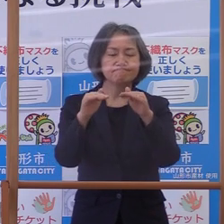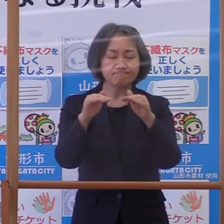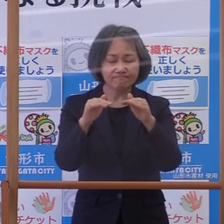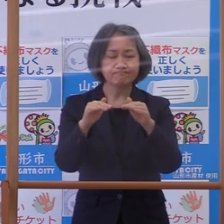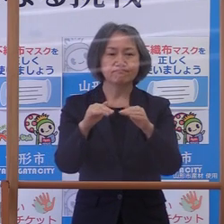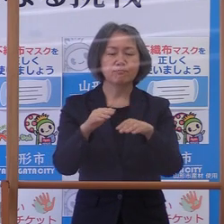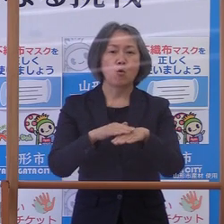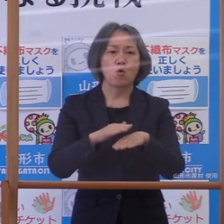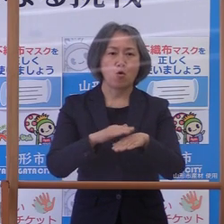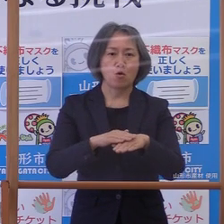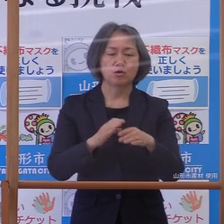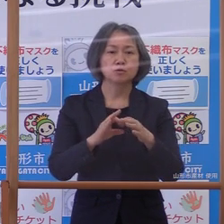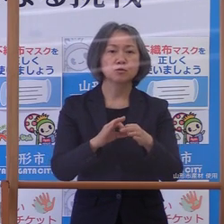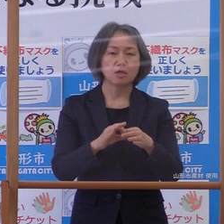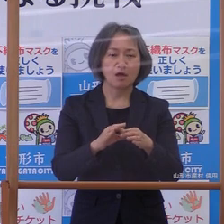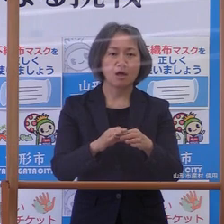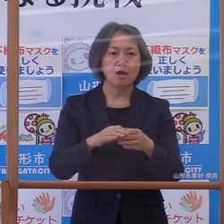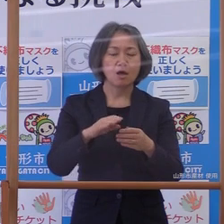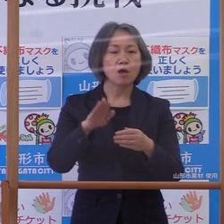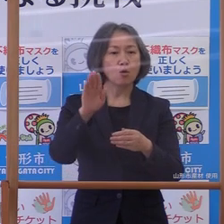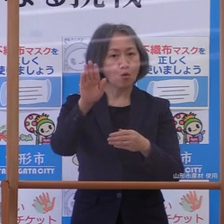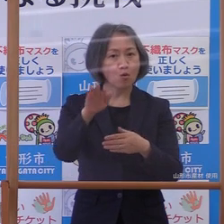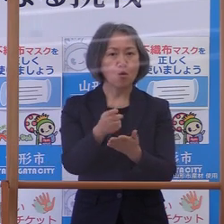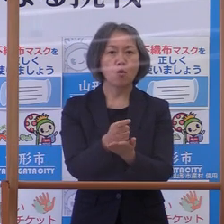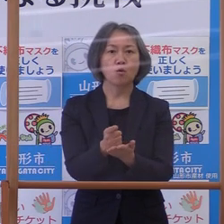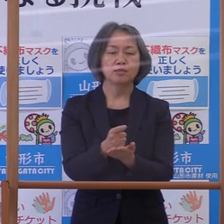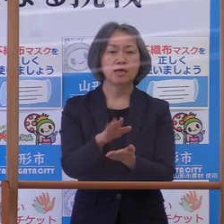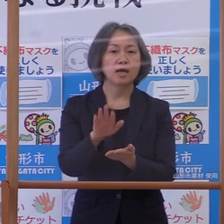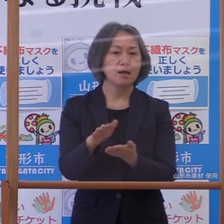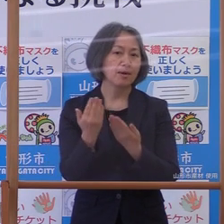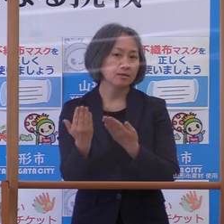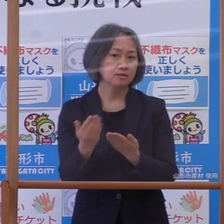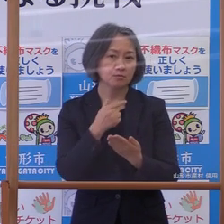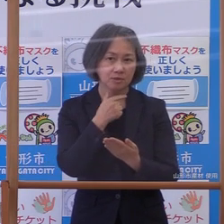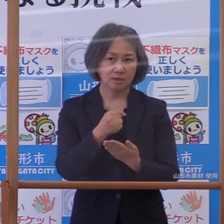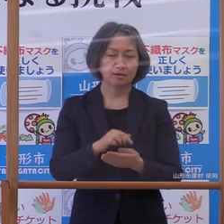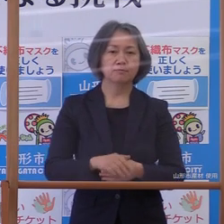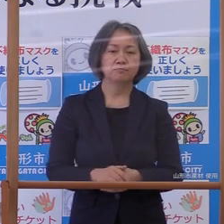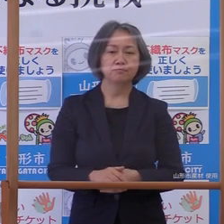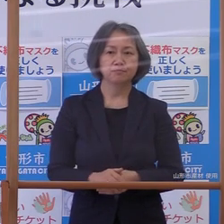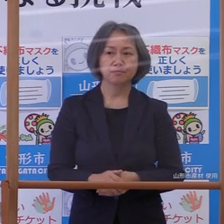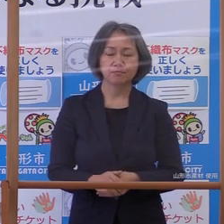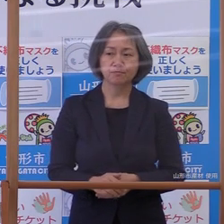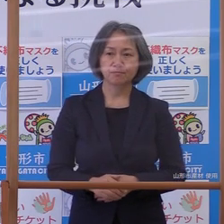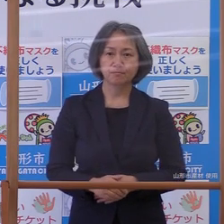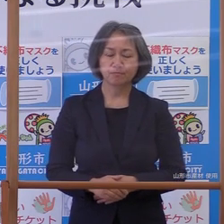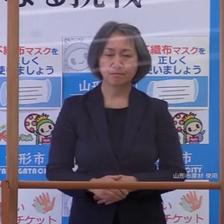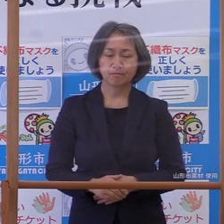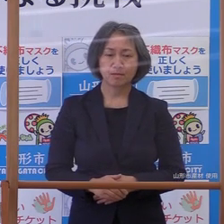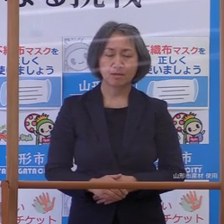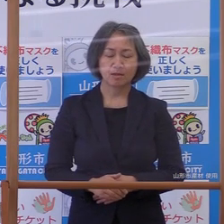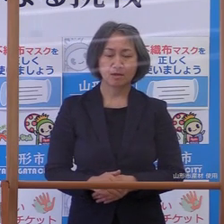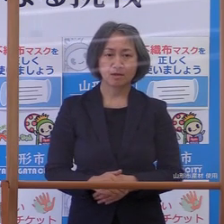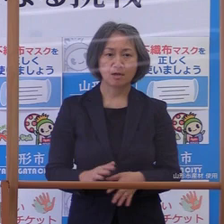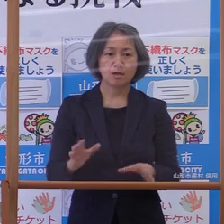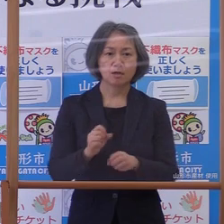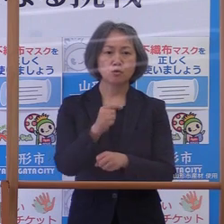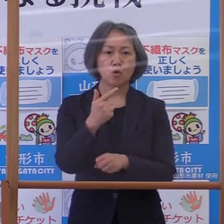後の方針などあればお聞かせください。 はい、では総務部長お願いします